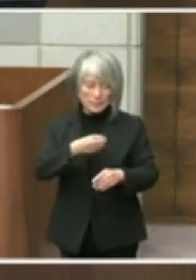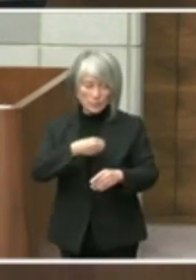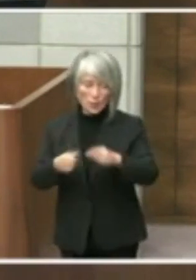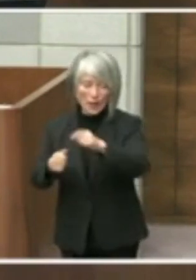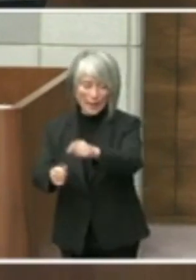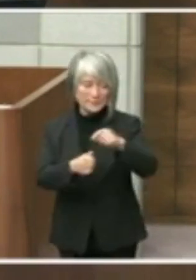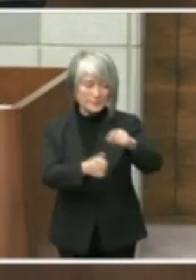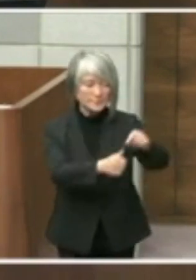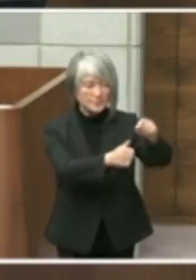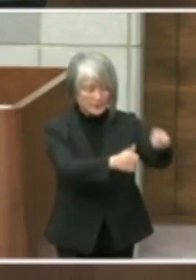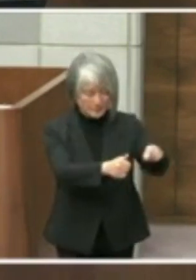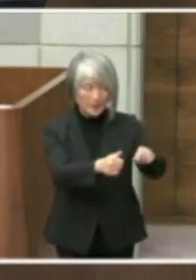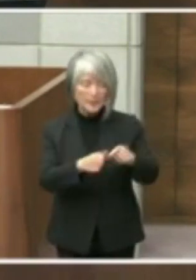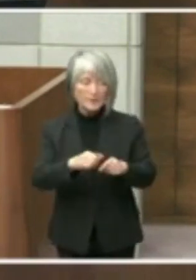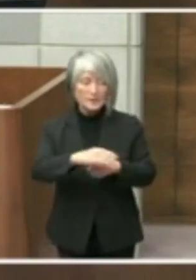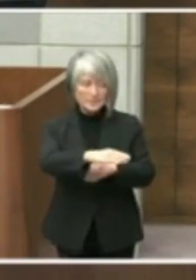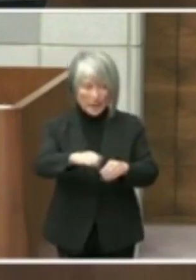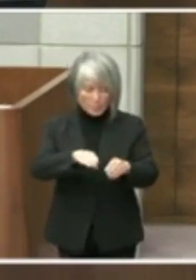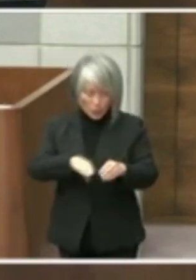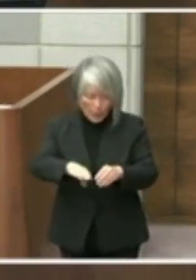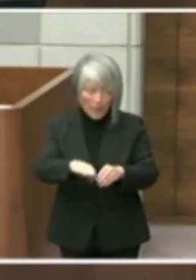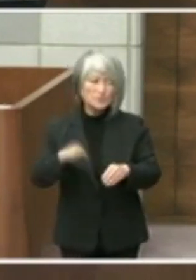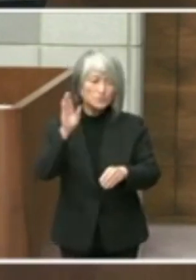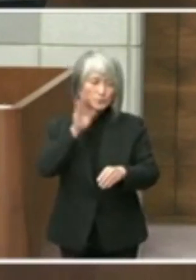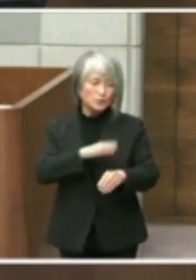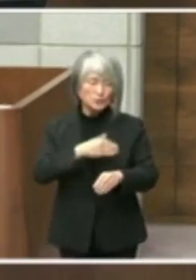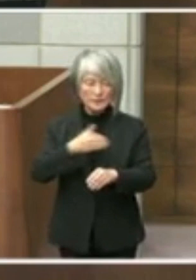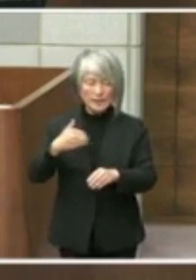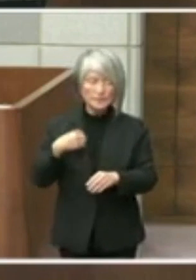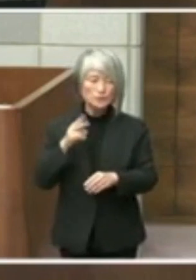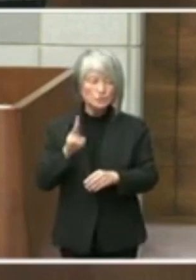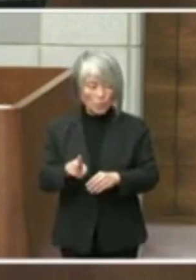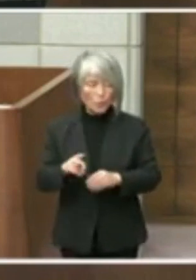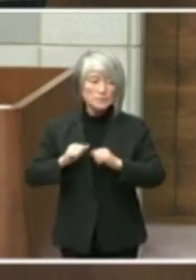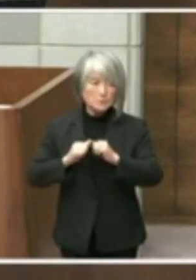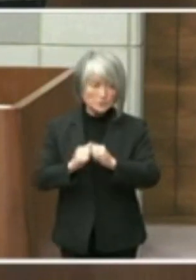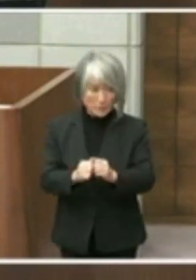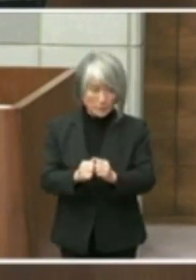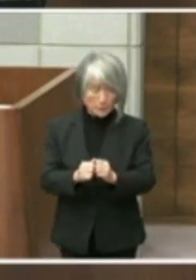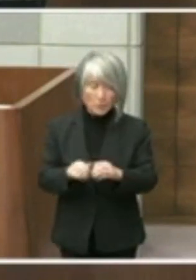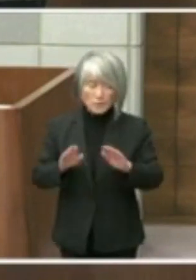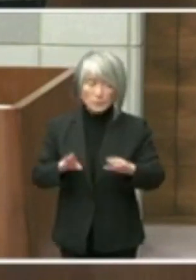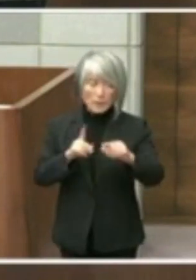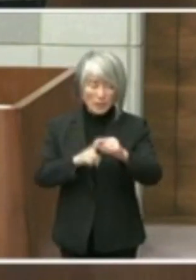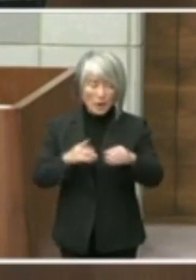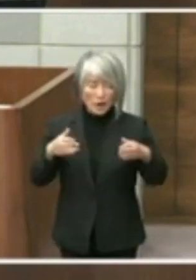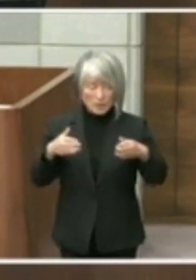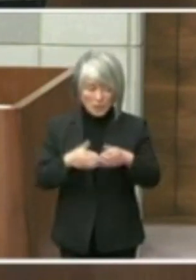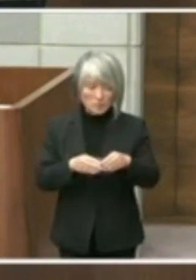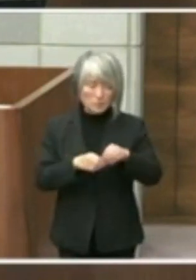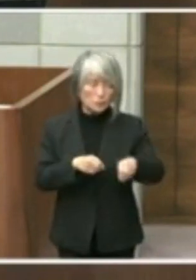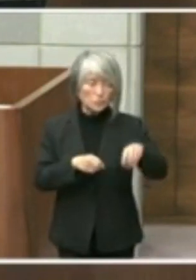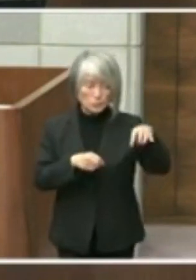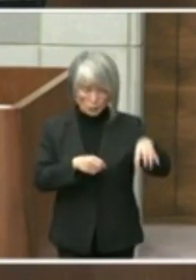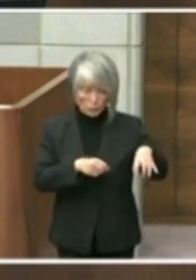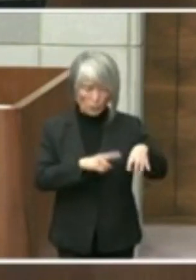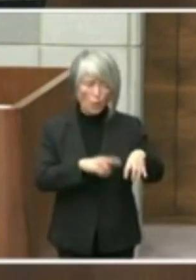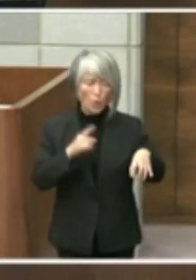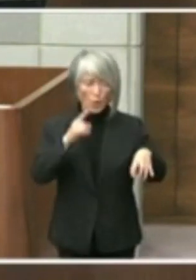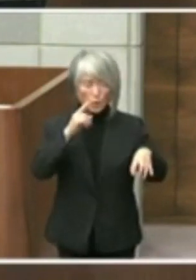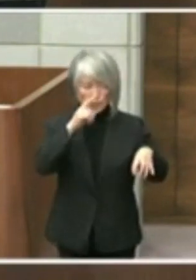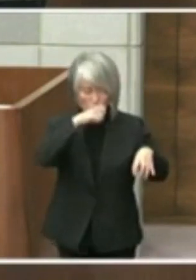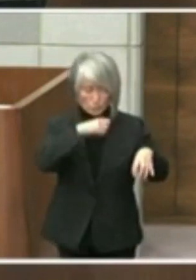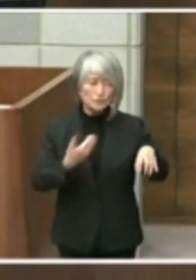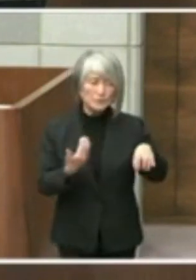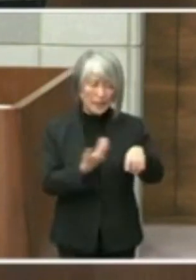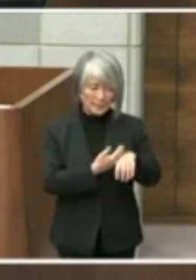全な車両展開を実施します。現中崎文書は老朽化、耐震性が不足しており、現場環境